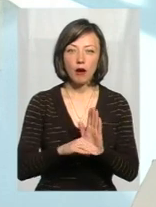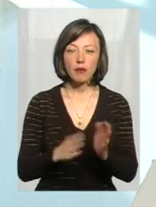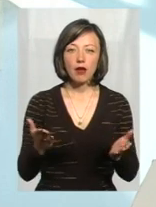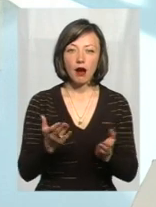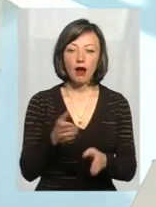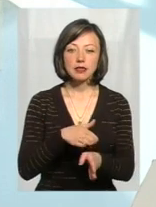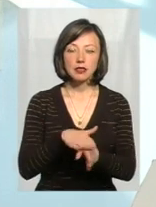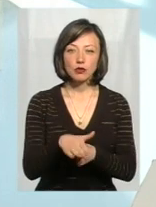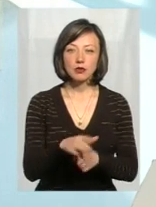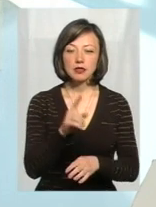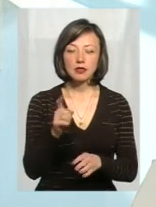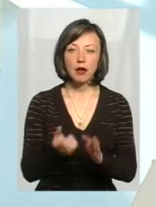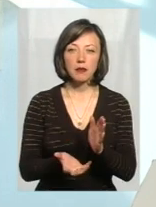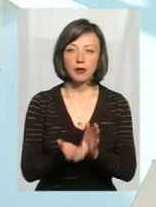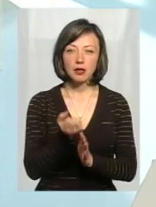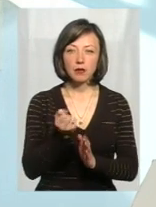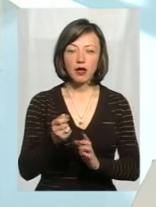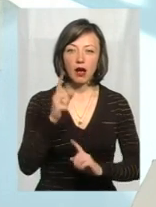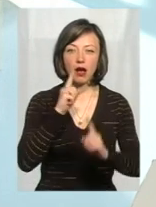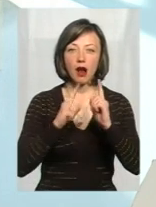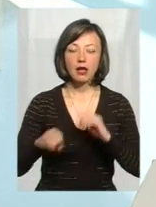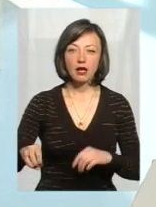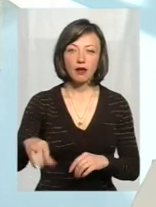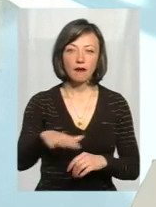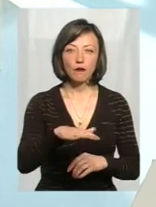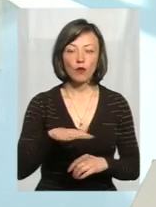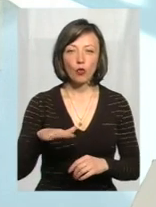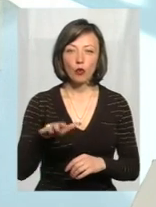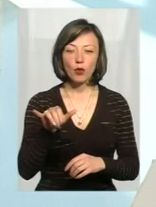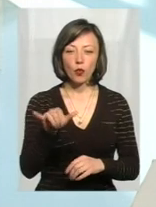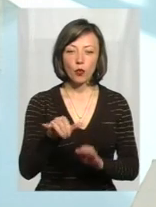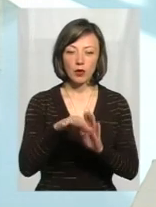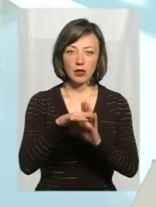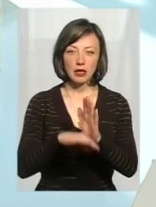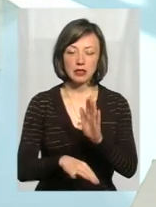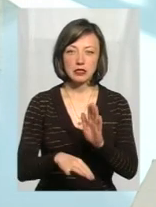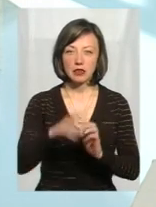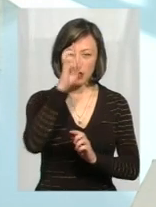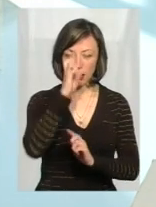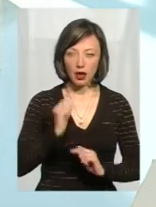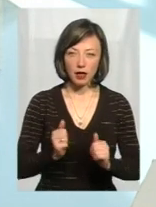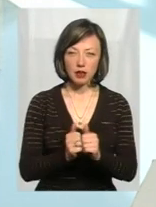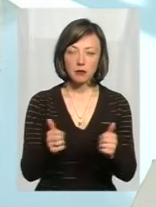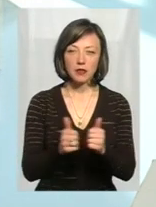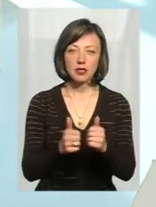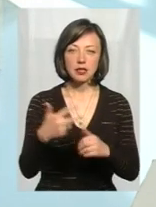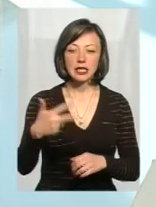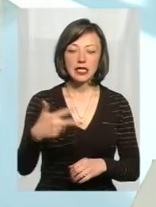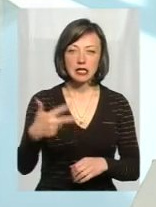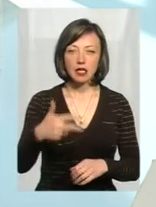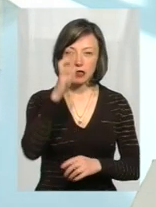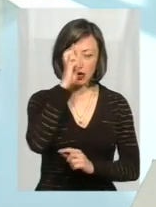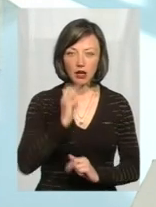здійснюється за підтримки Ради Європи. У низці країн, це близько трьох десятків